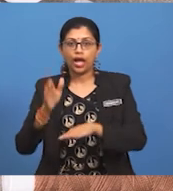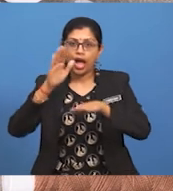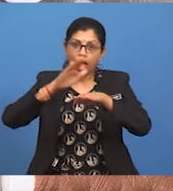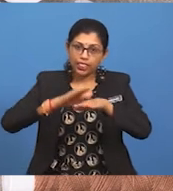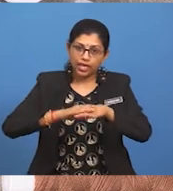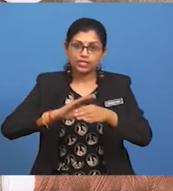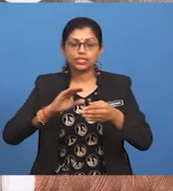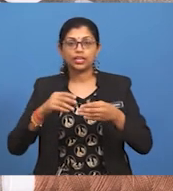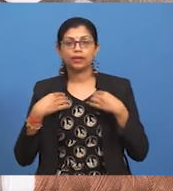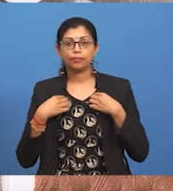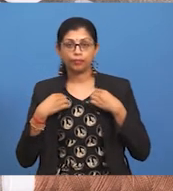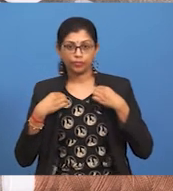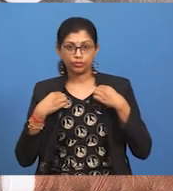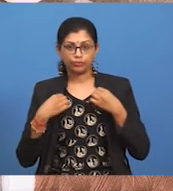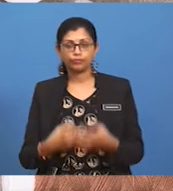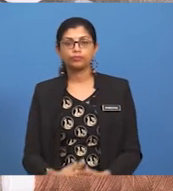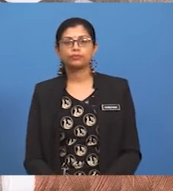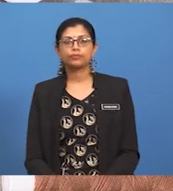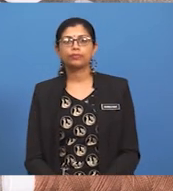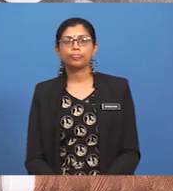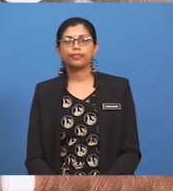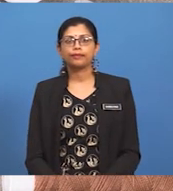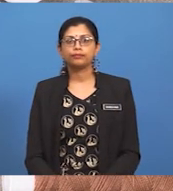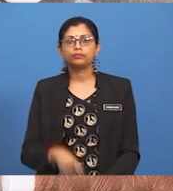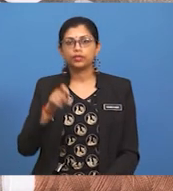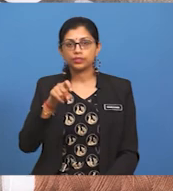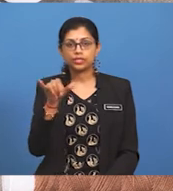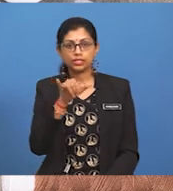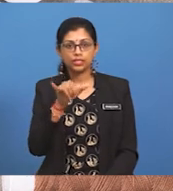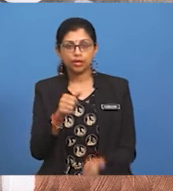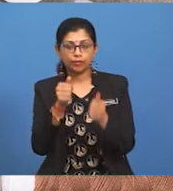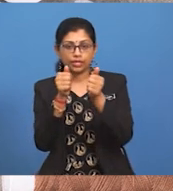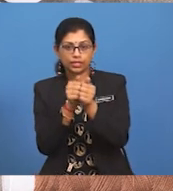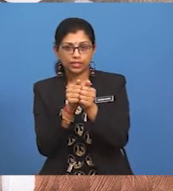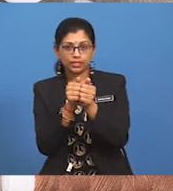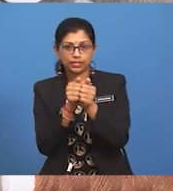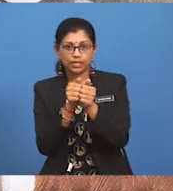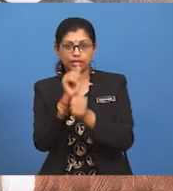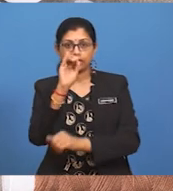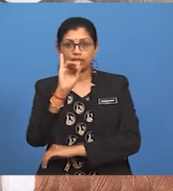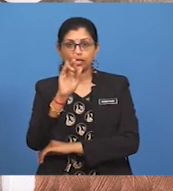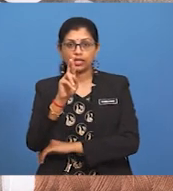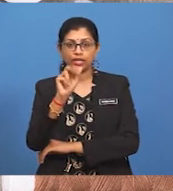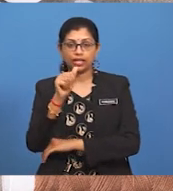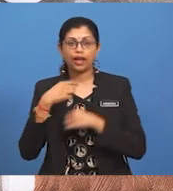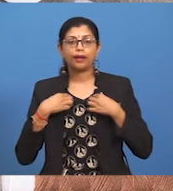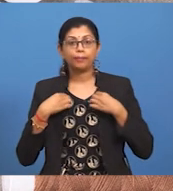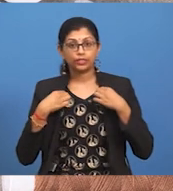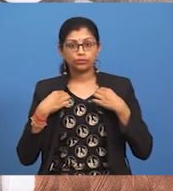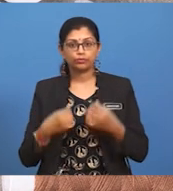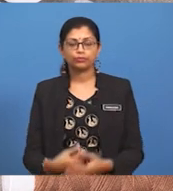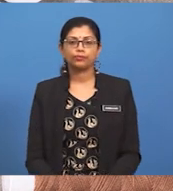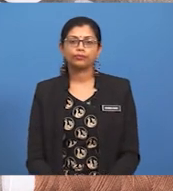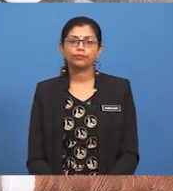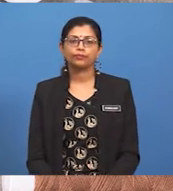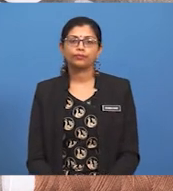pola pada atas fabrik. Ira lurus perlu selari dengan ira